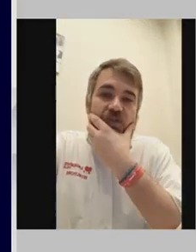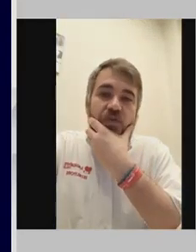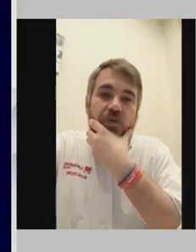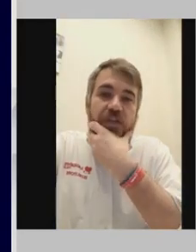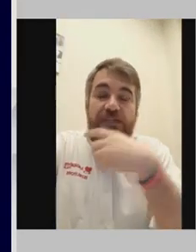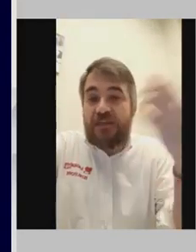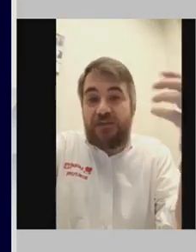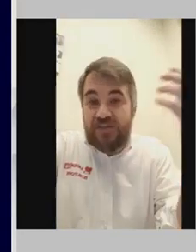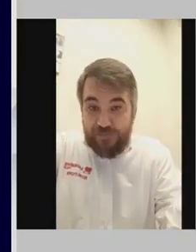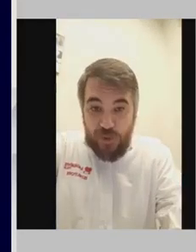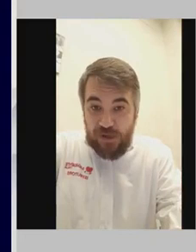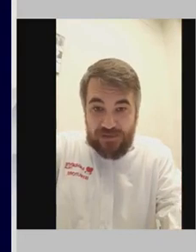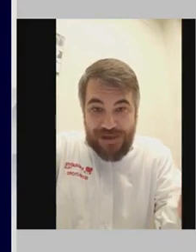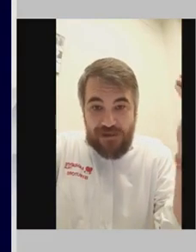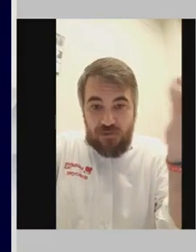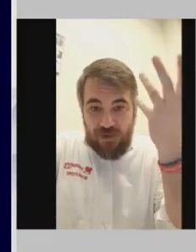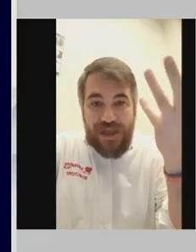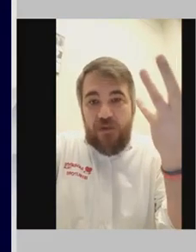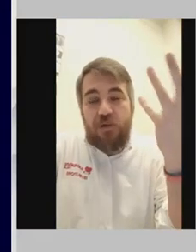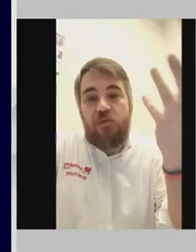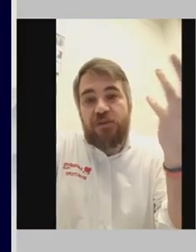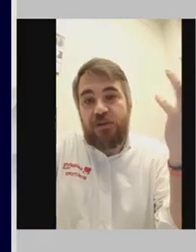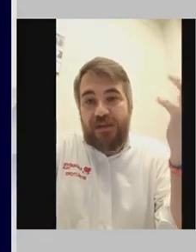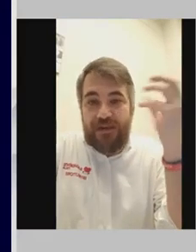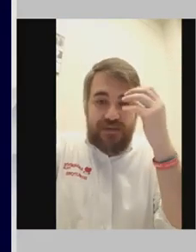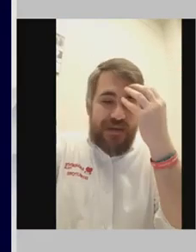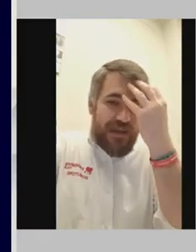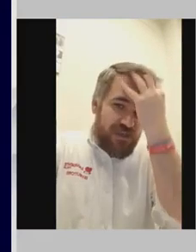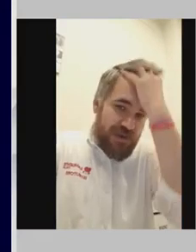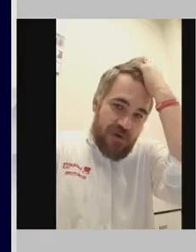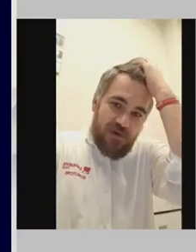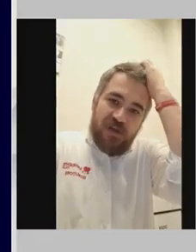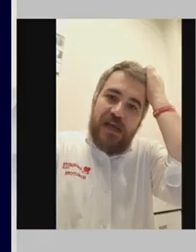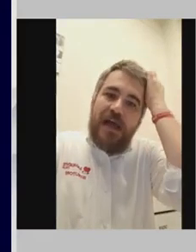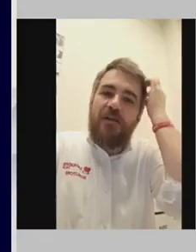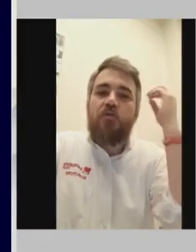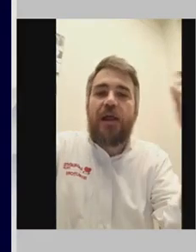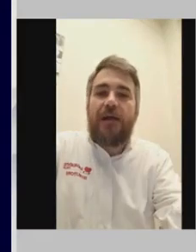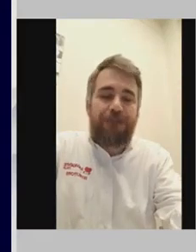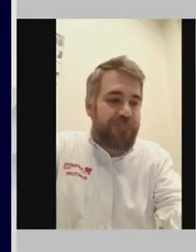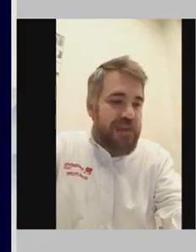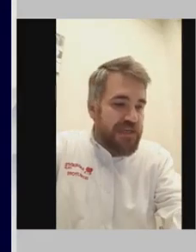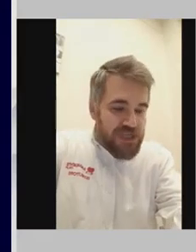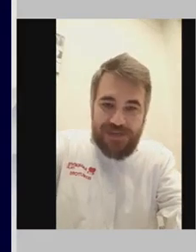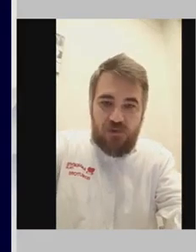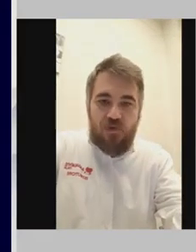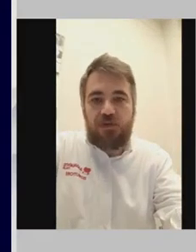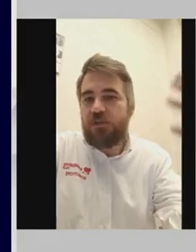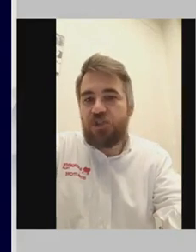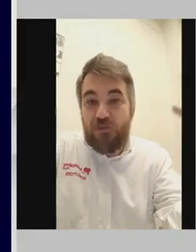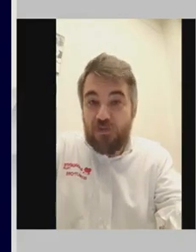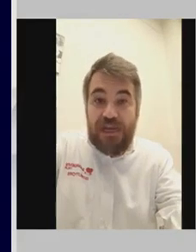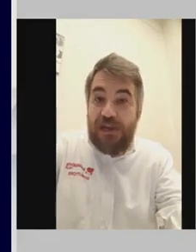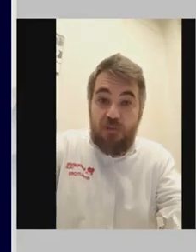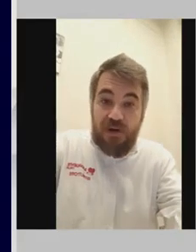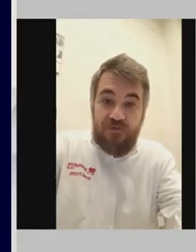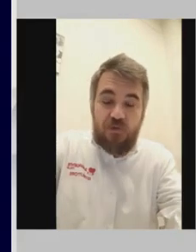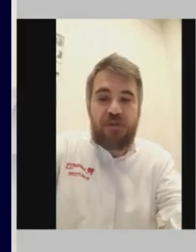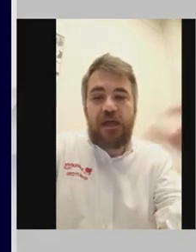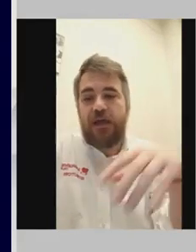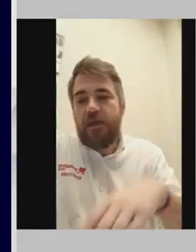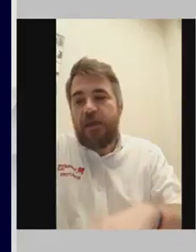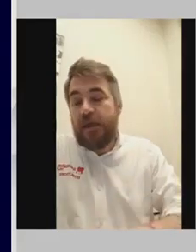ci sono iniziative spot, ma non è una questione di legge, ma è qualcosa ancora lasciato, diciamo così, alla